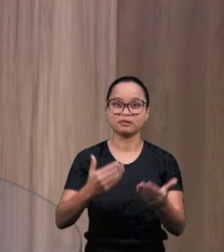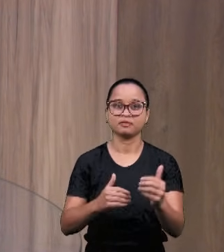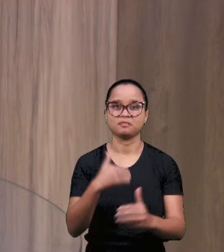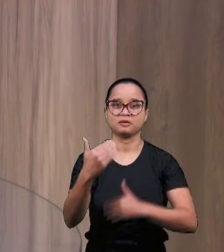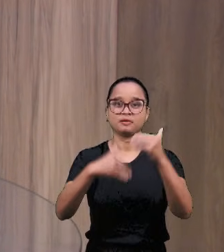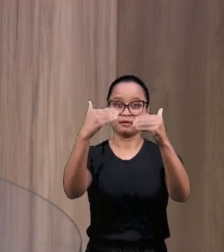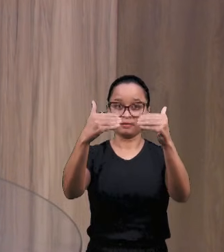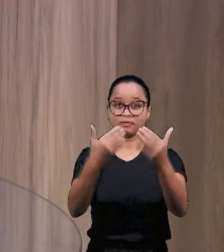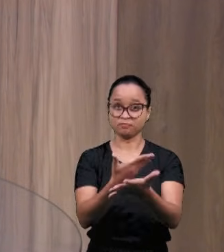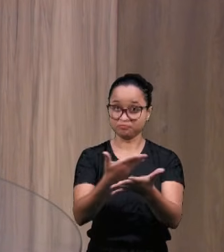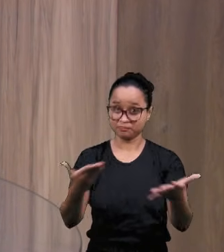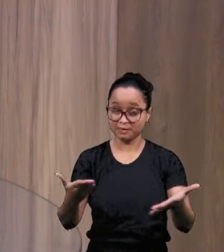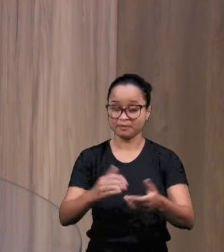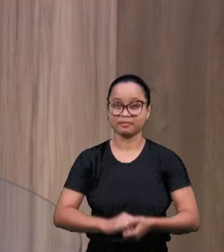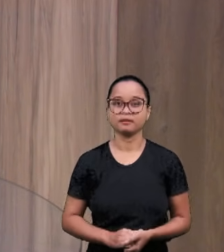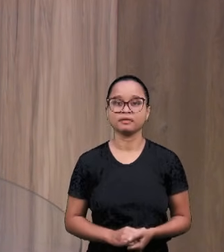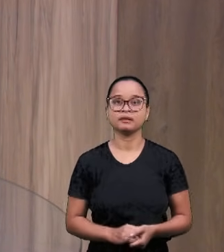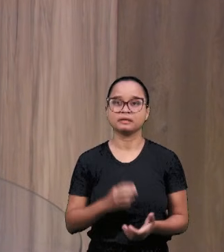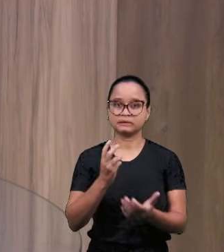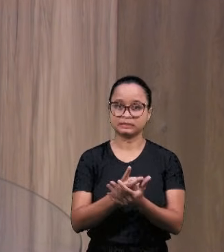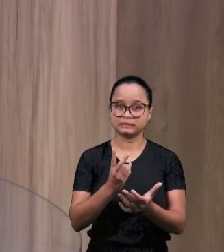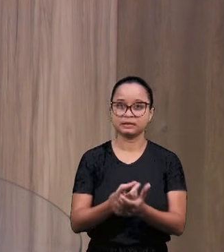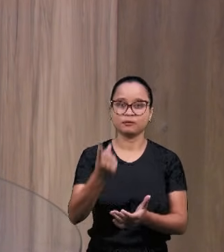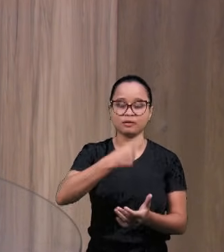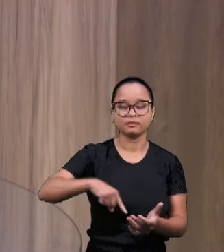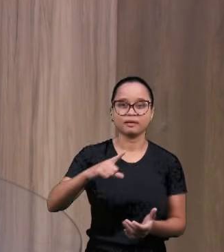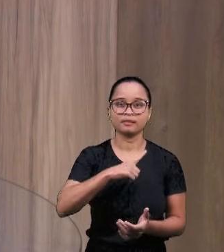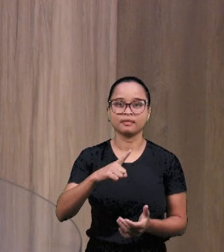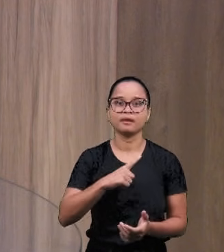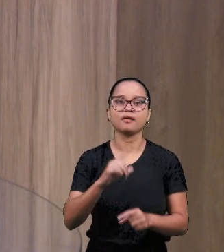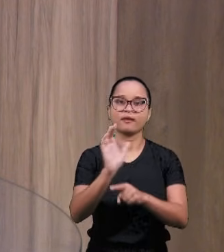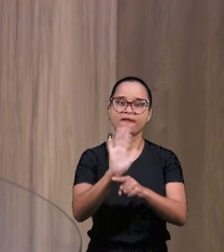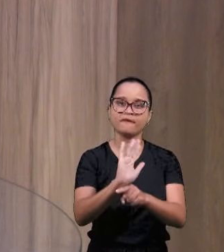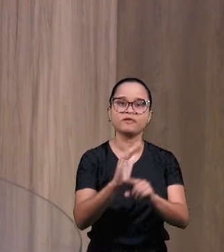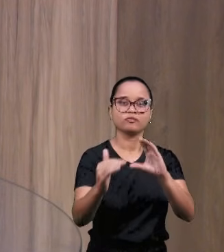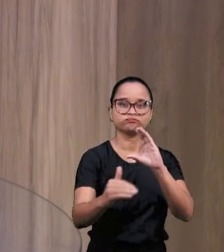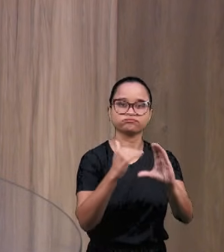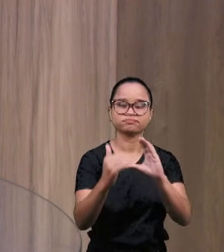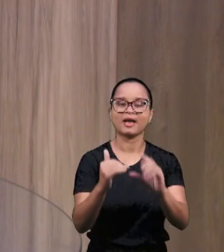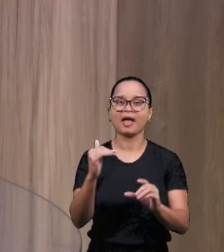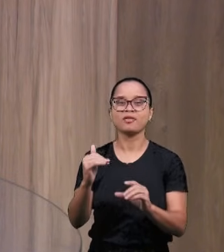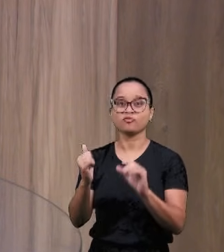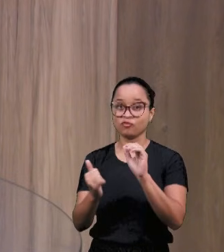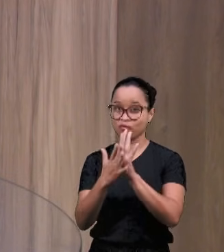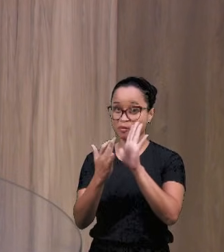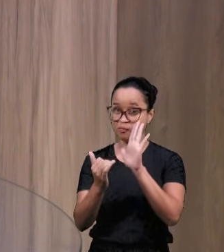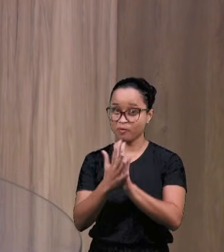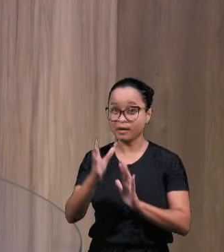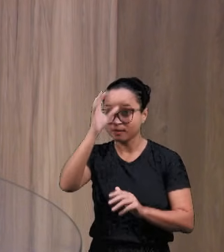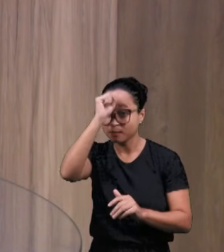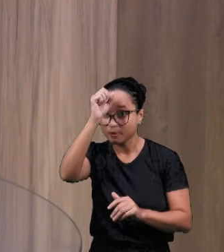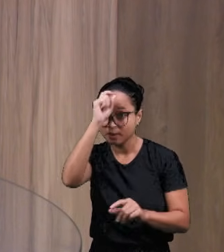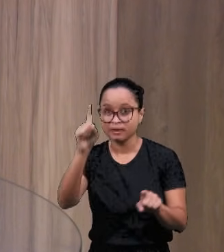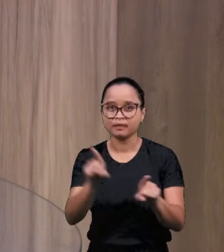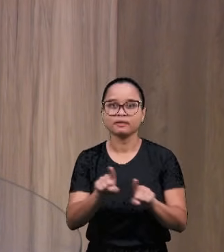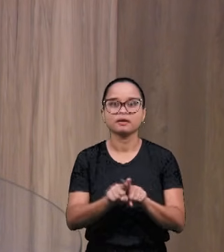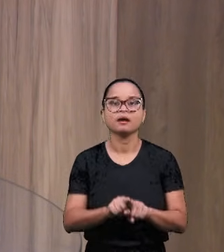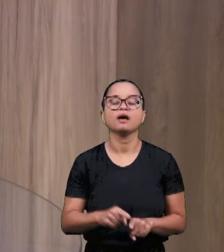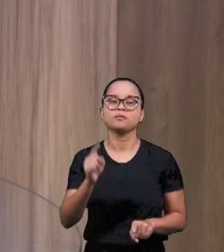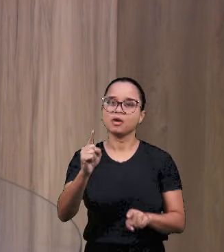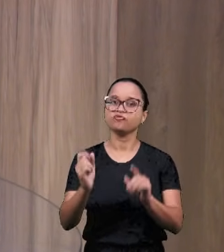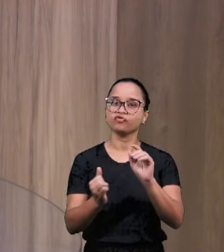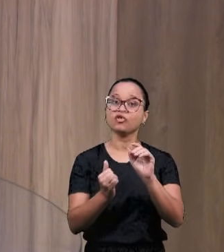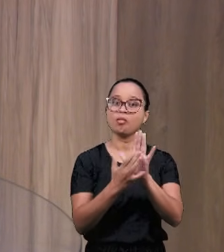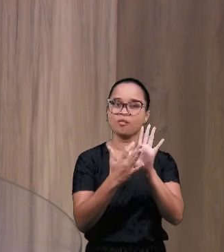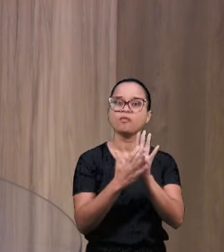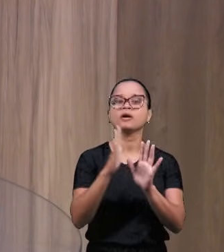développement. Nous avons reçu des vidéos de la louange que nous apprenons et aussi des louanges que nous avons déjà apprises. Gloire